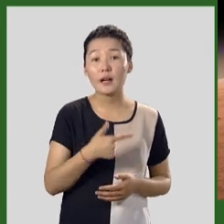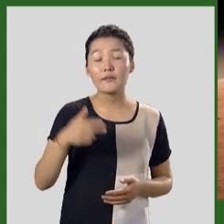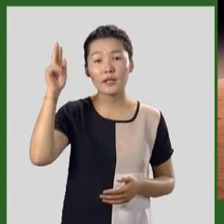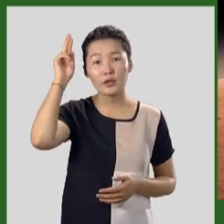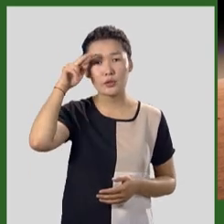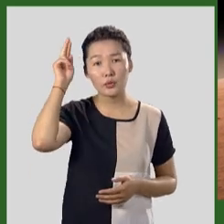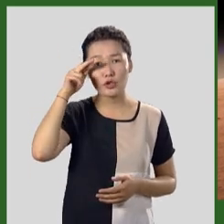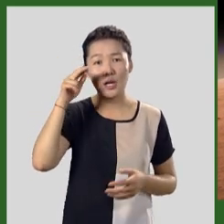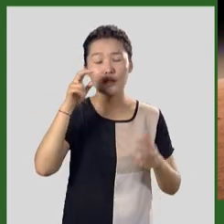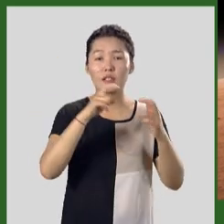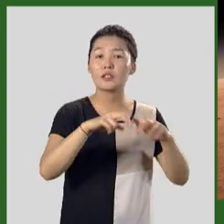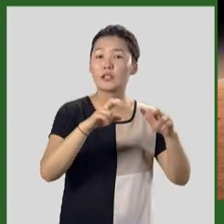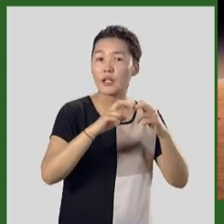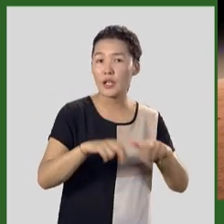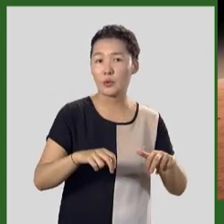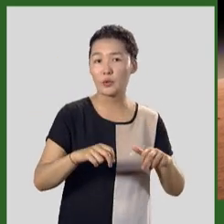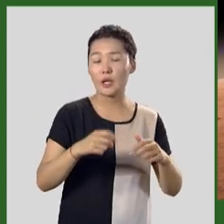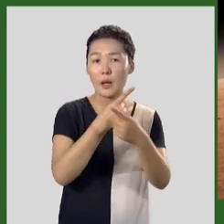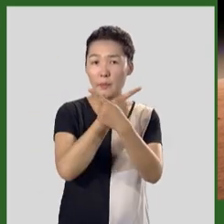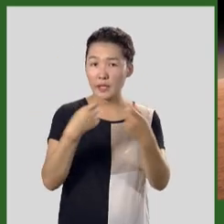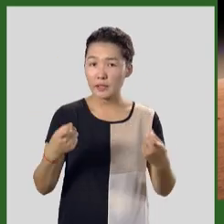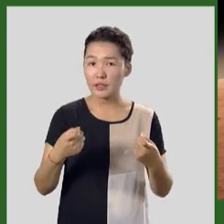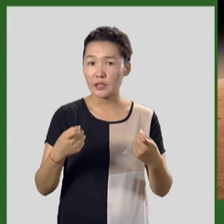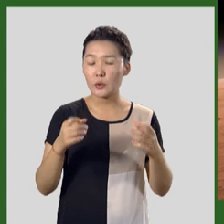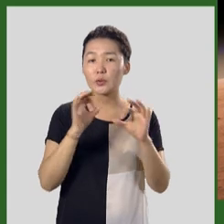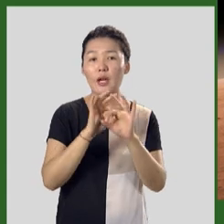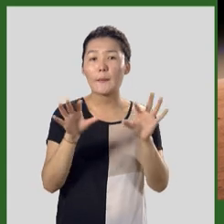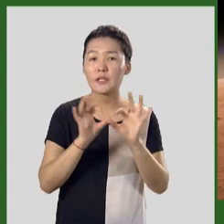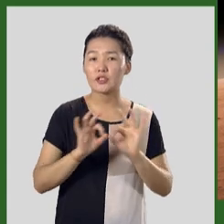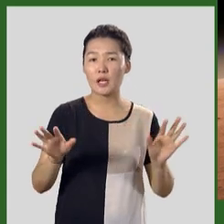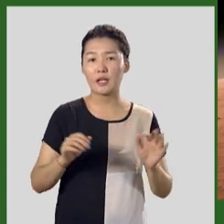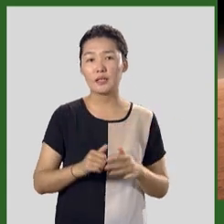изучает, исследует, прогнозирует, объясняет.